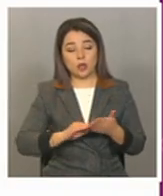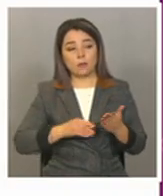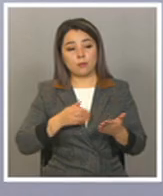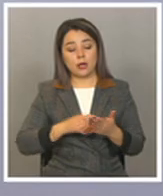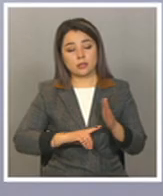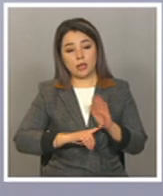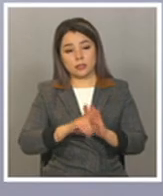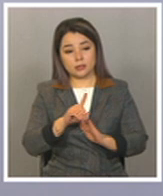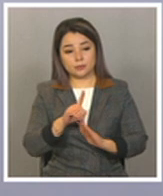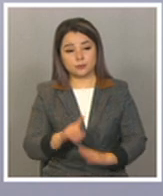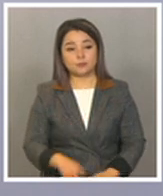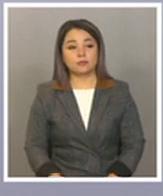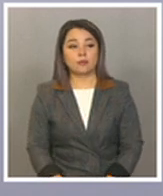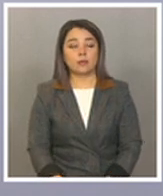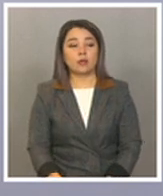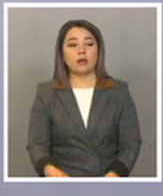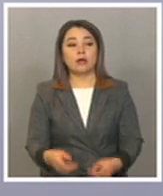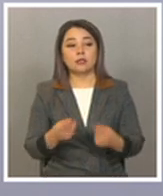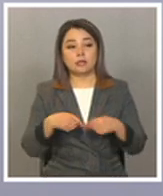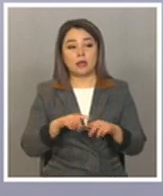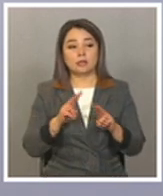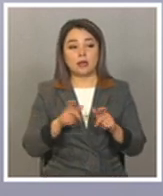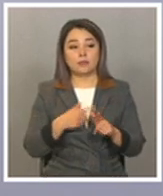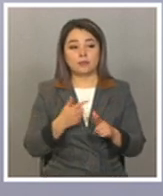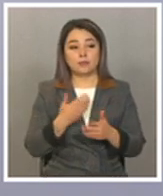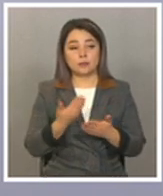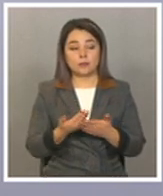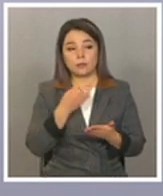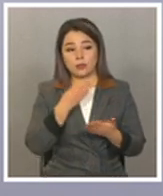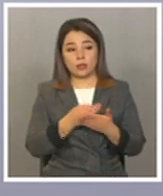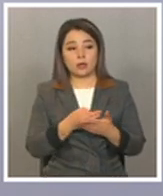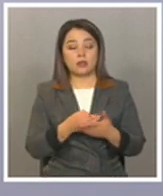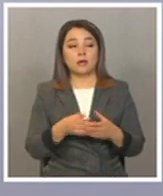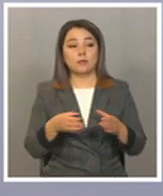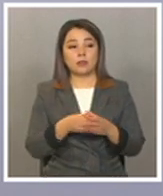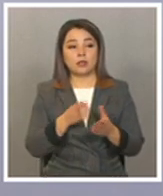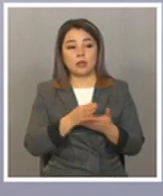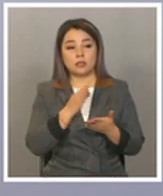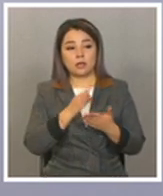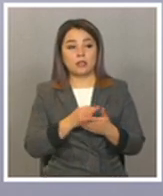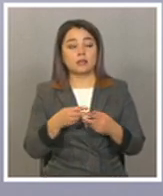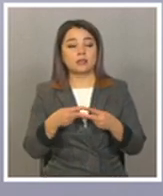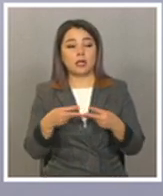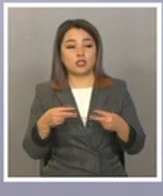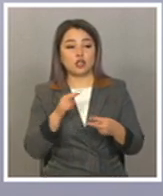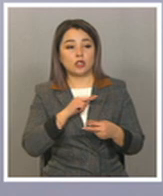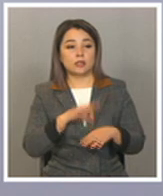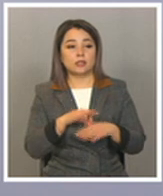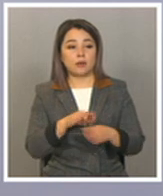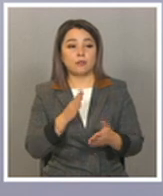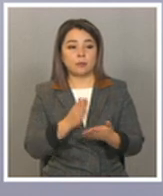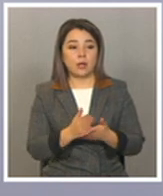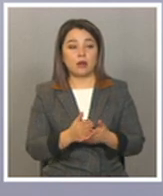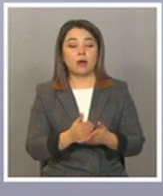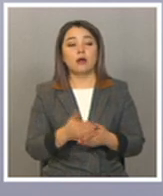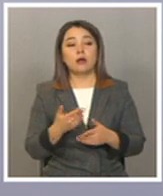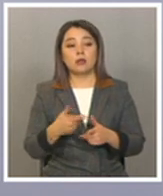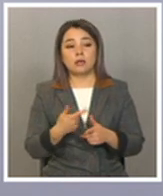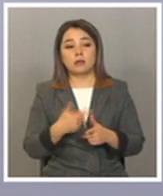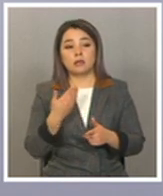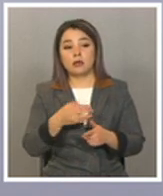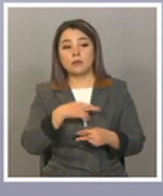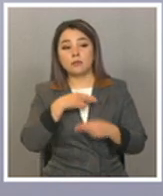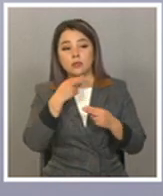бастайды. Айнымалылар. Меншіктеу операторы тең деп жазылады, айнымалыға